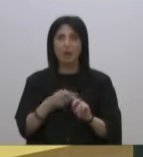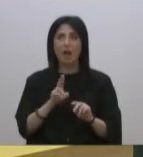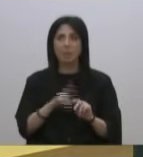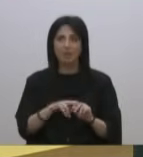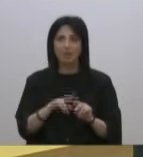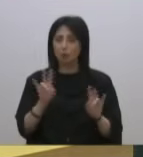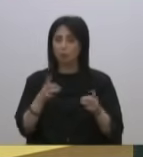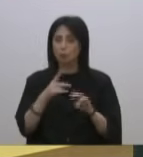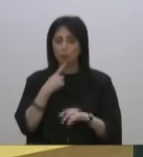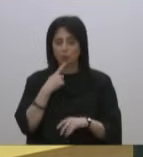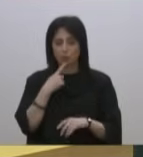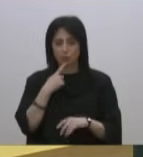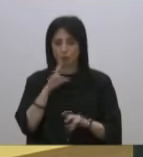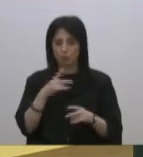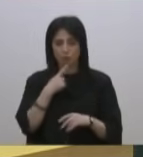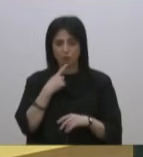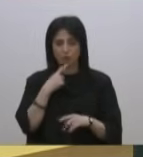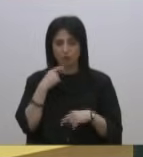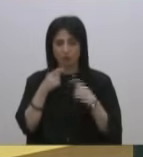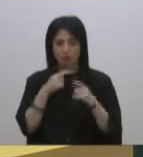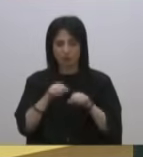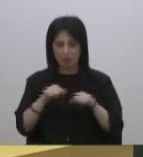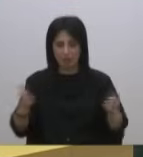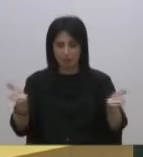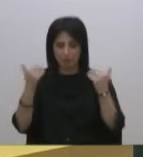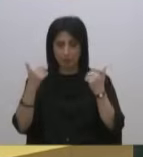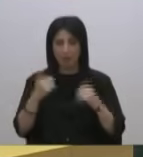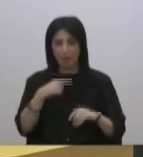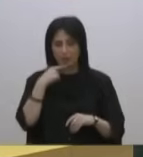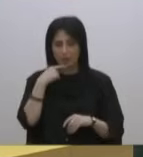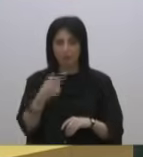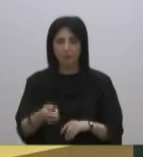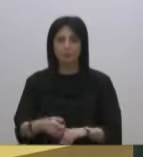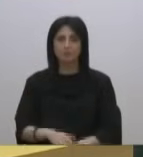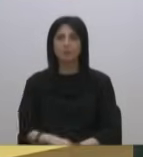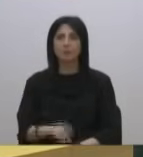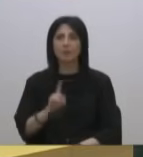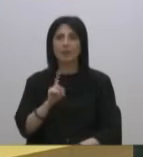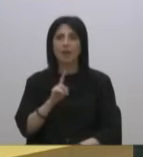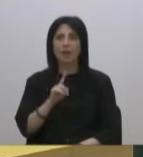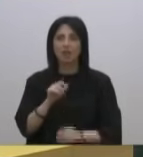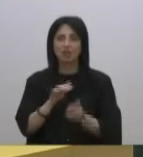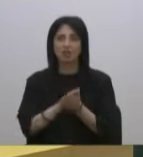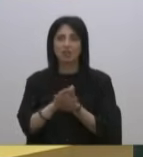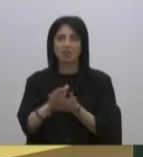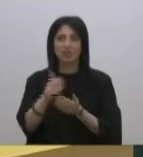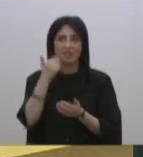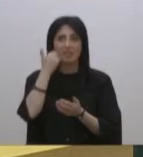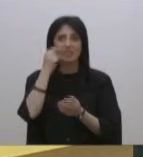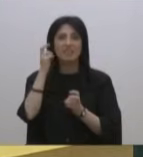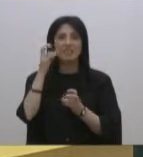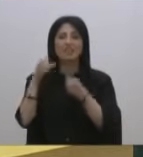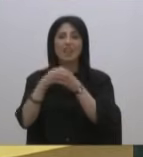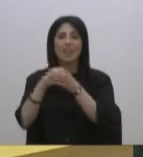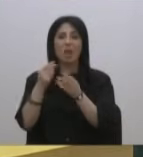ამიტომ ნუ გიჭირთ, თქმა, გაბედეთ და თქვით, რაში დაიხარჯა სირცხვილიას